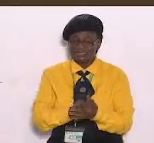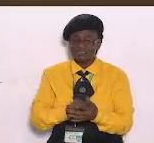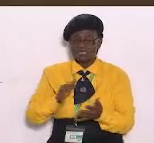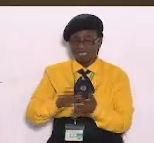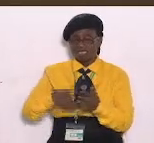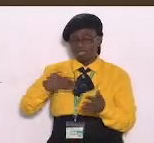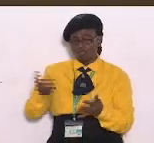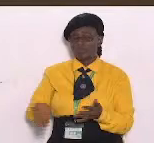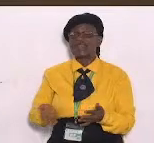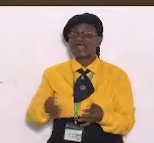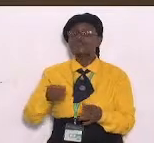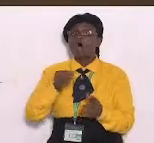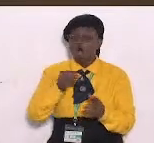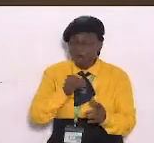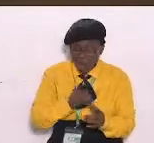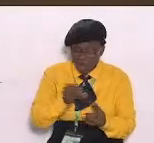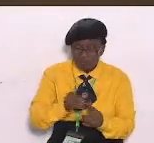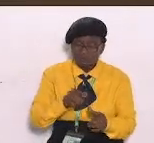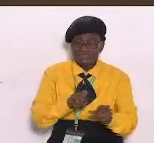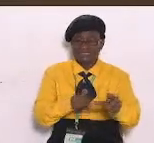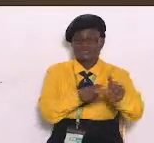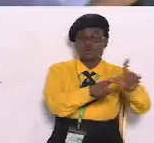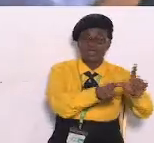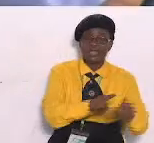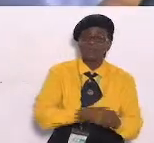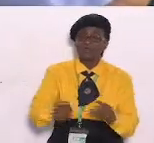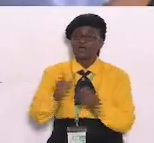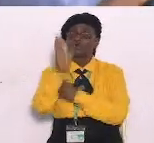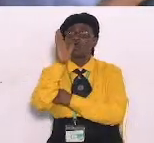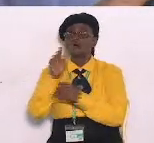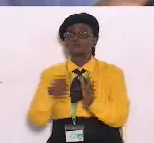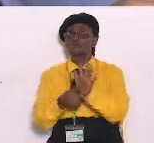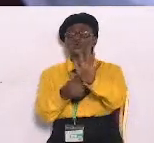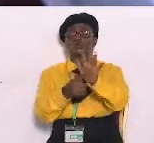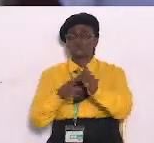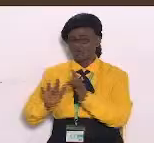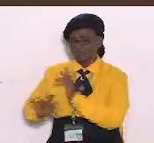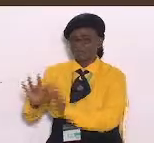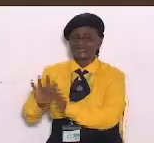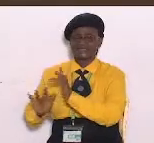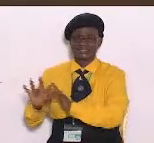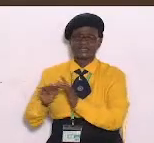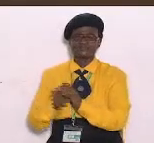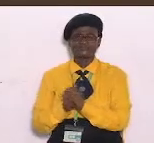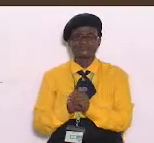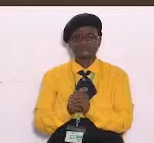veut ou bien celui qui court mais à Dieu qui montre la